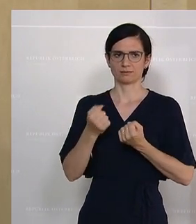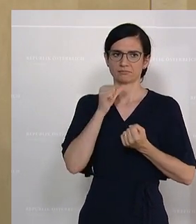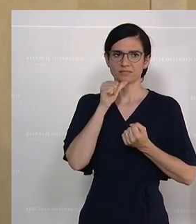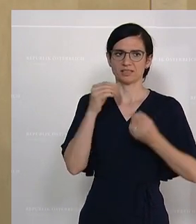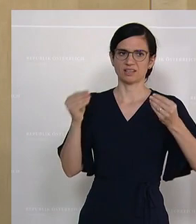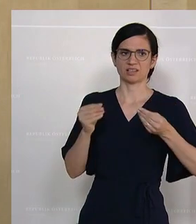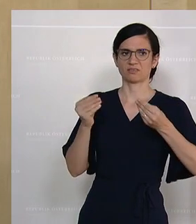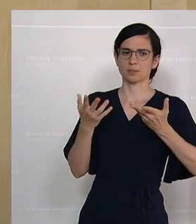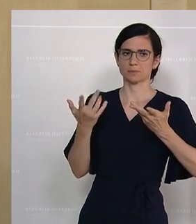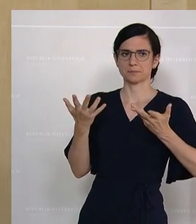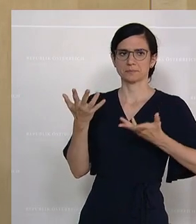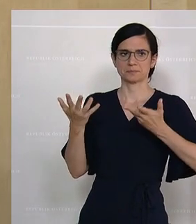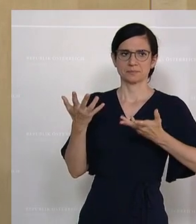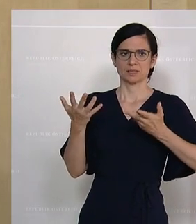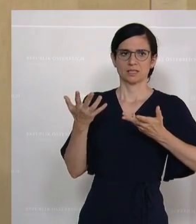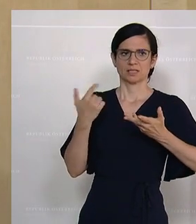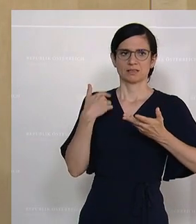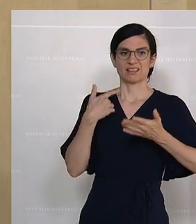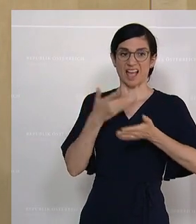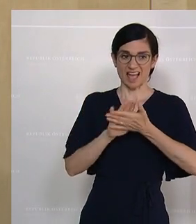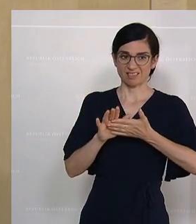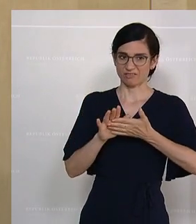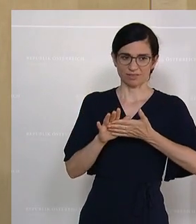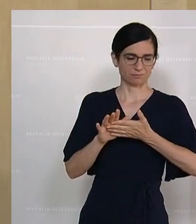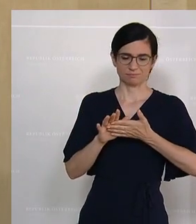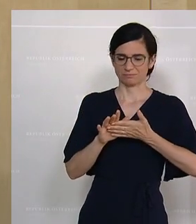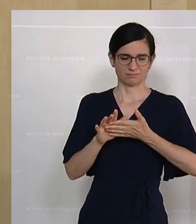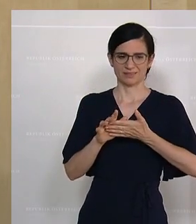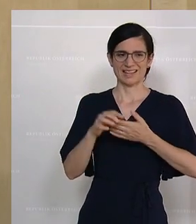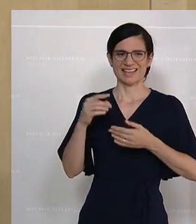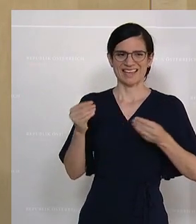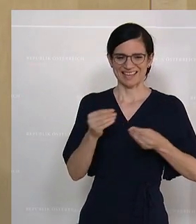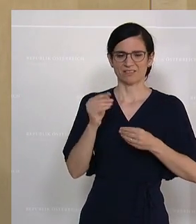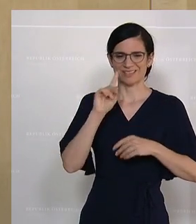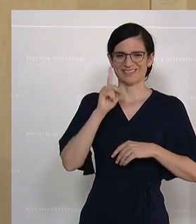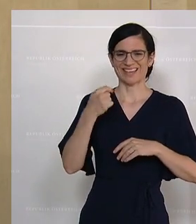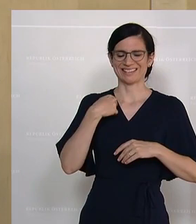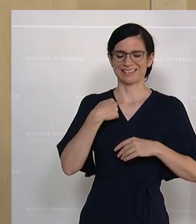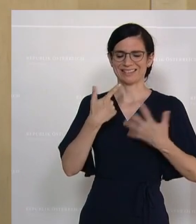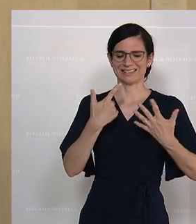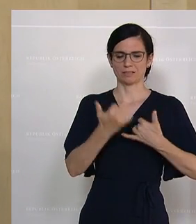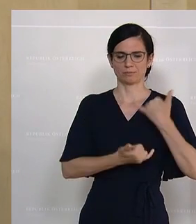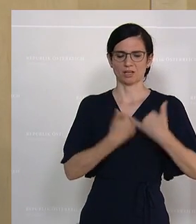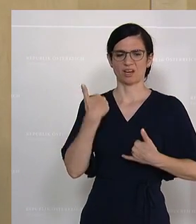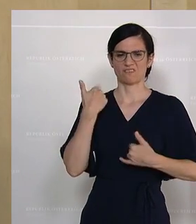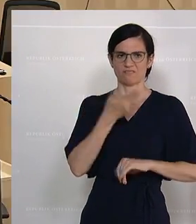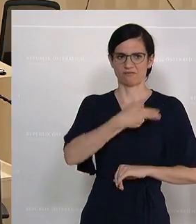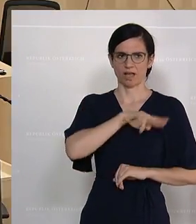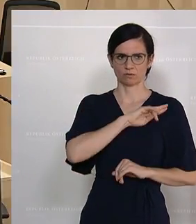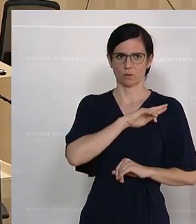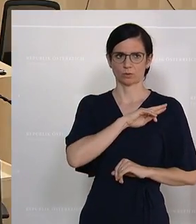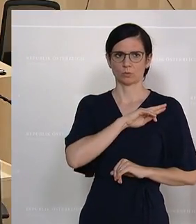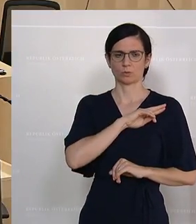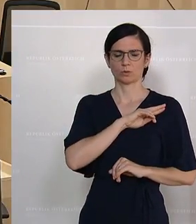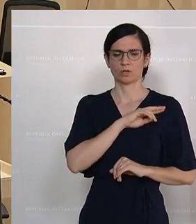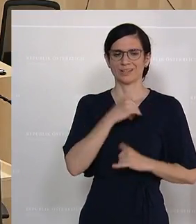das von besonderer einfachheit geprägt ist ich gebe mich ein bisschen aus weil ich sieben jahre dafür zuständig war und